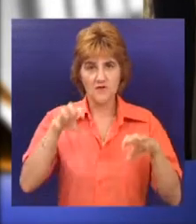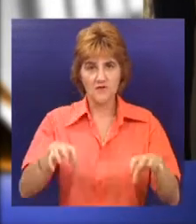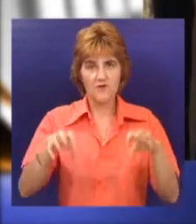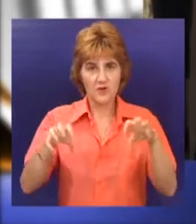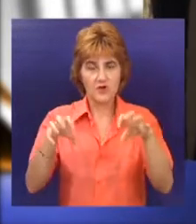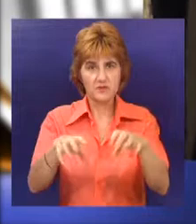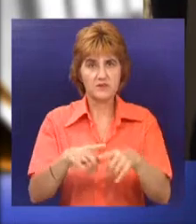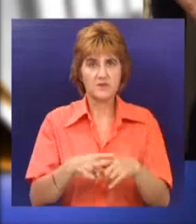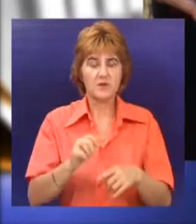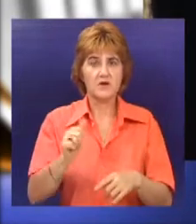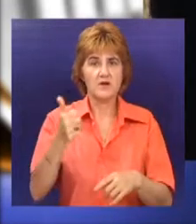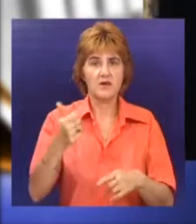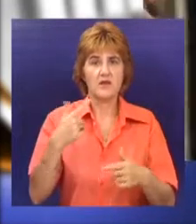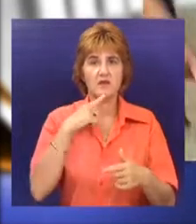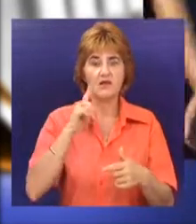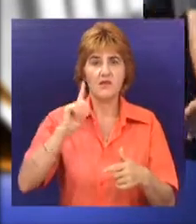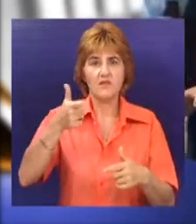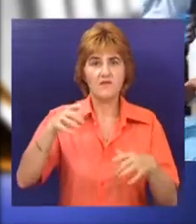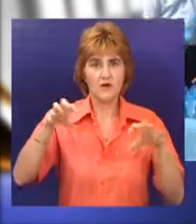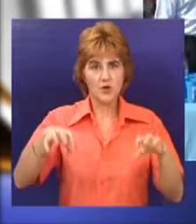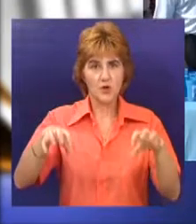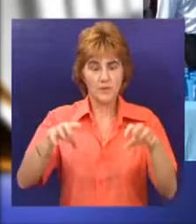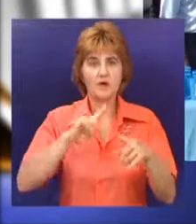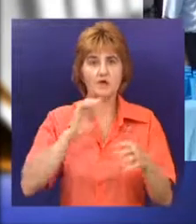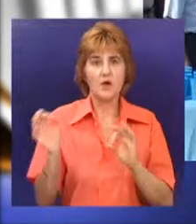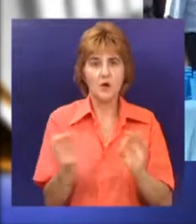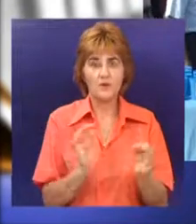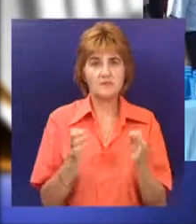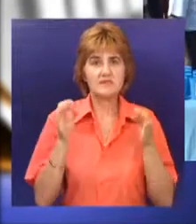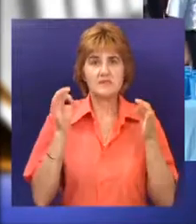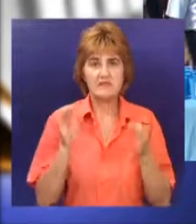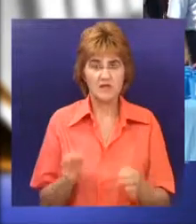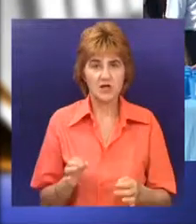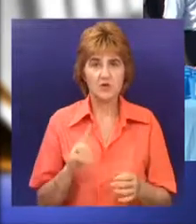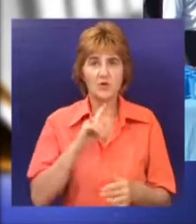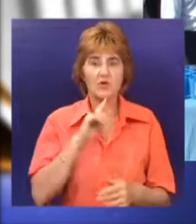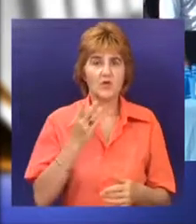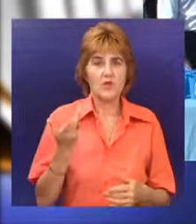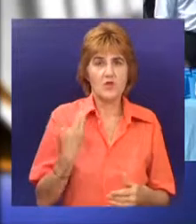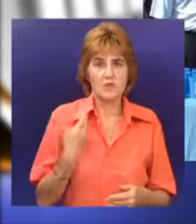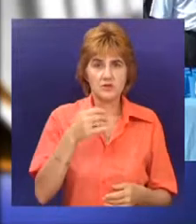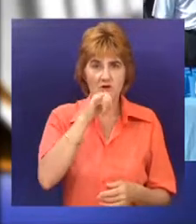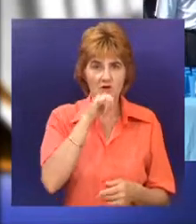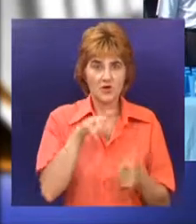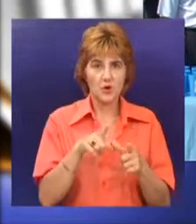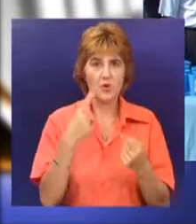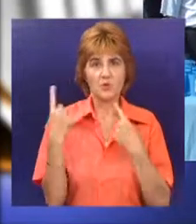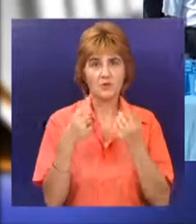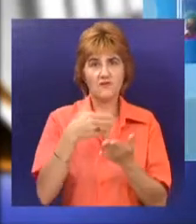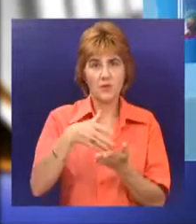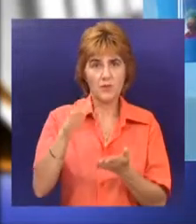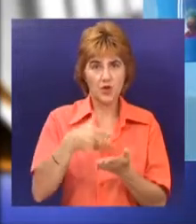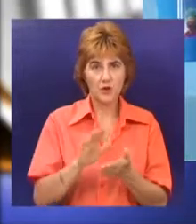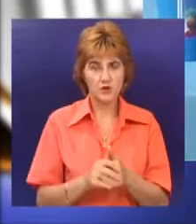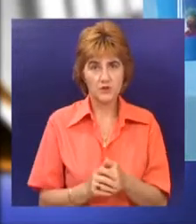vodozahvatnih kompleksa vodozahvata 1 i 2, čime će se obezbediti sigurnije i kvalitetnije vodosnabdevanje u postojećim uslovima